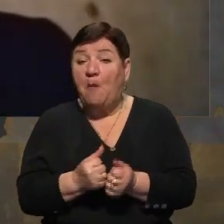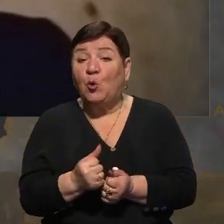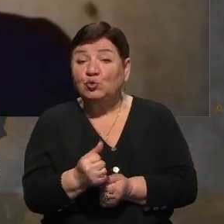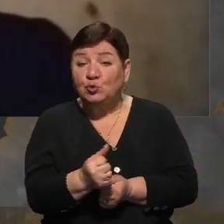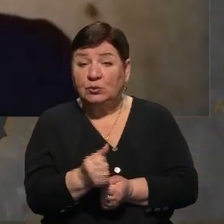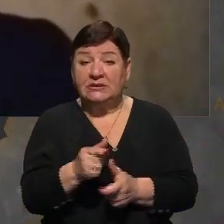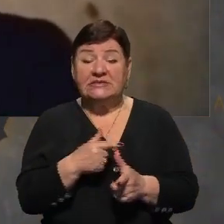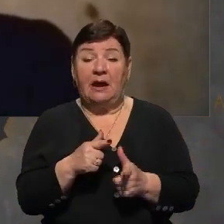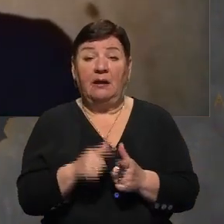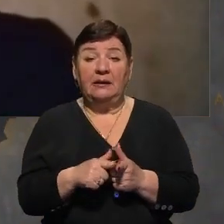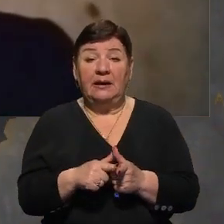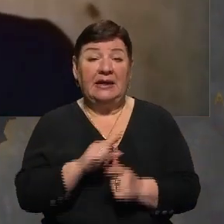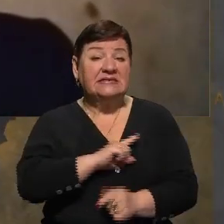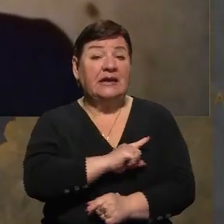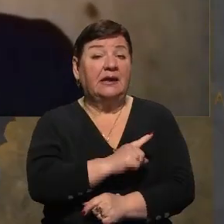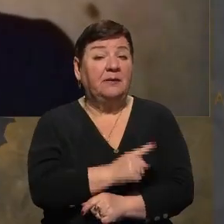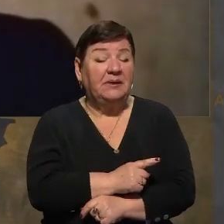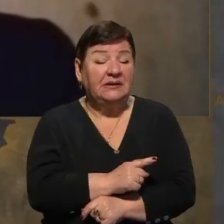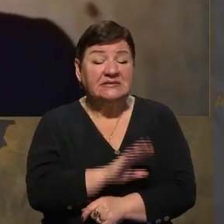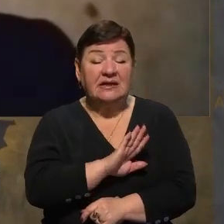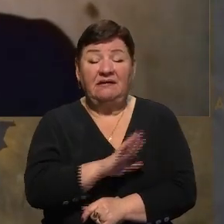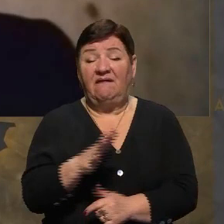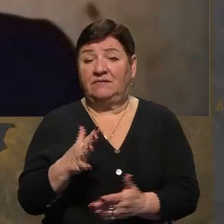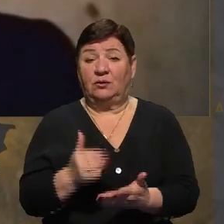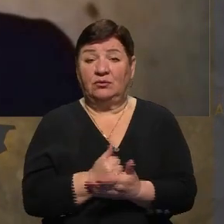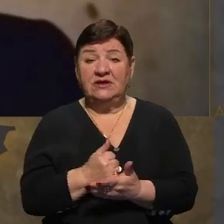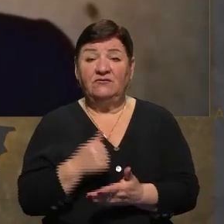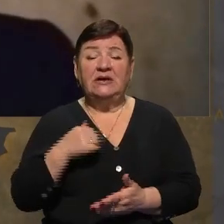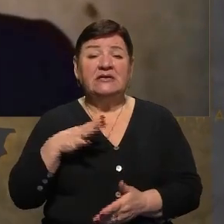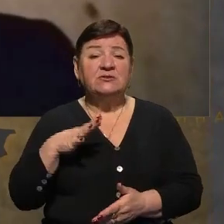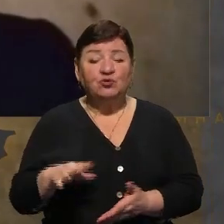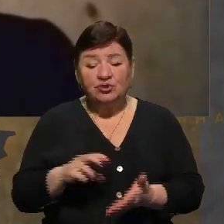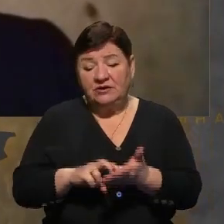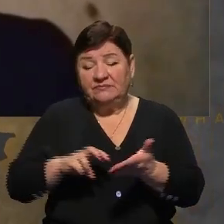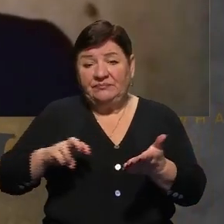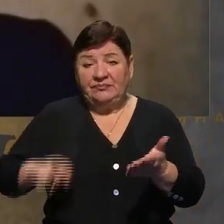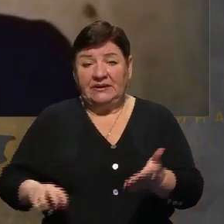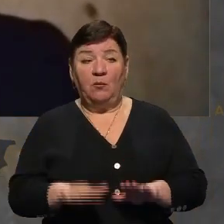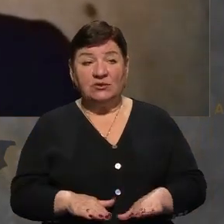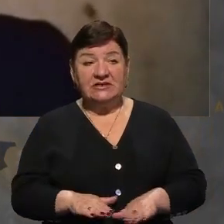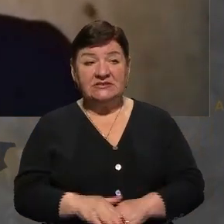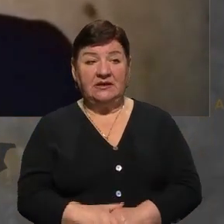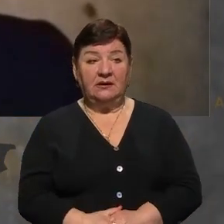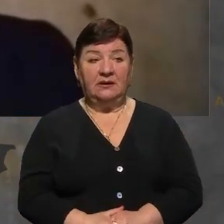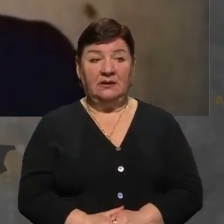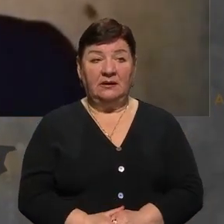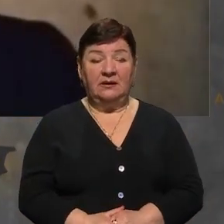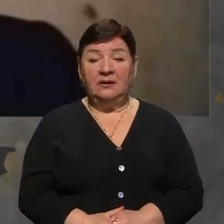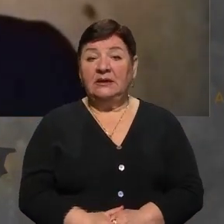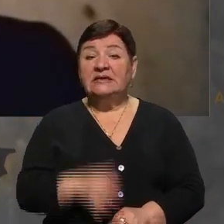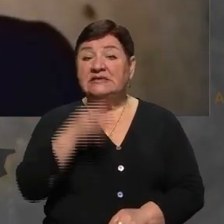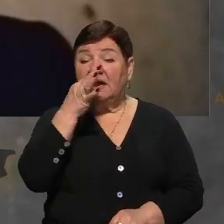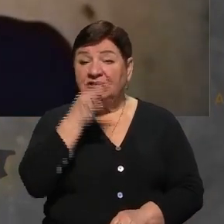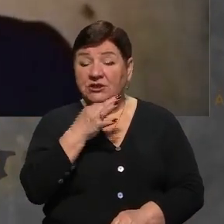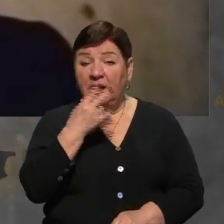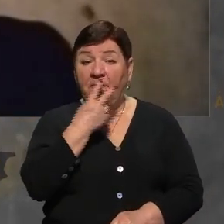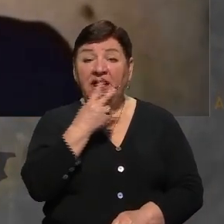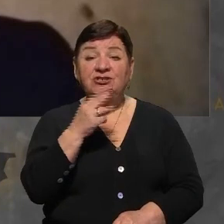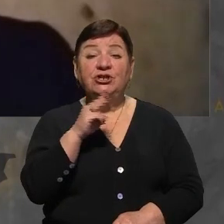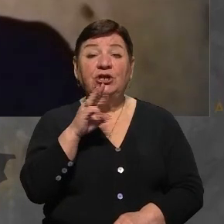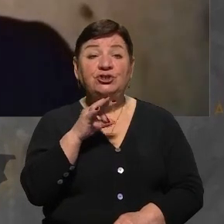але закріпитися їм ніде не вдалося. Вони змушені були відійти на свої позиції. Пане Костянтине, скажіть, будь ласка, чи бачите ви,